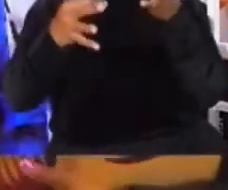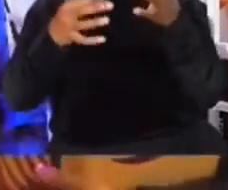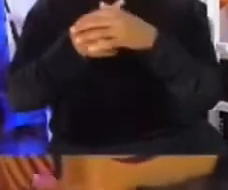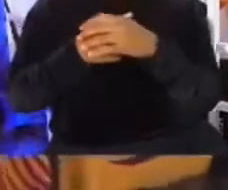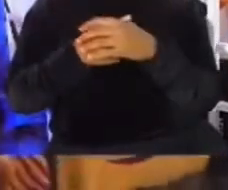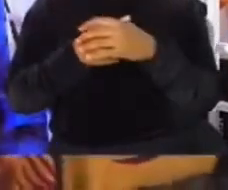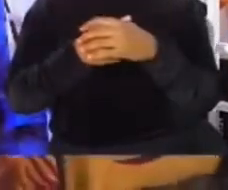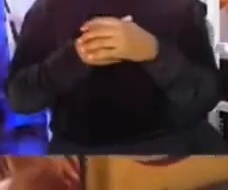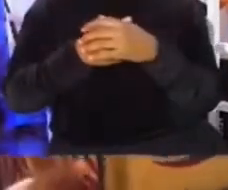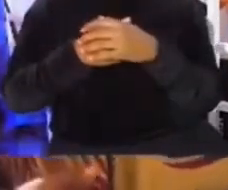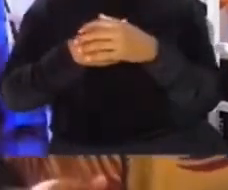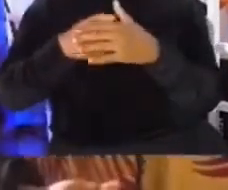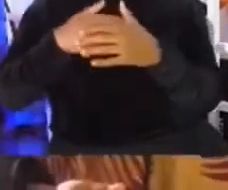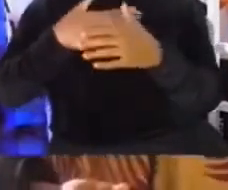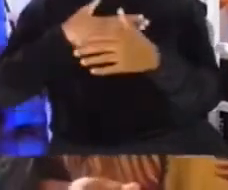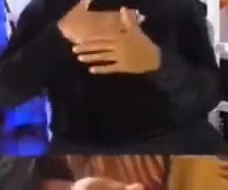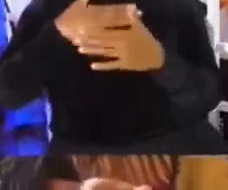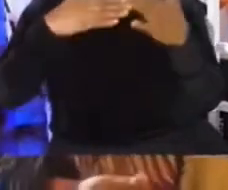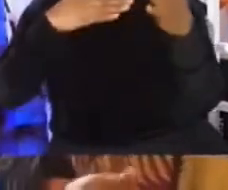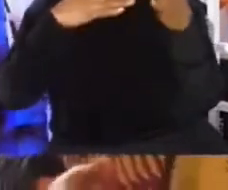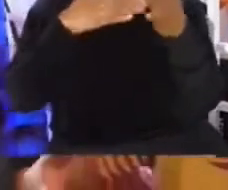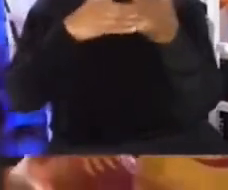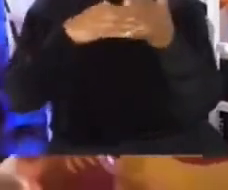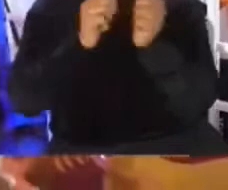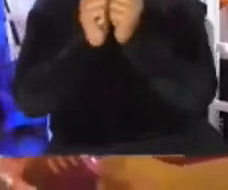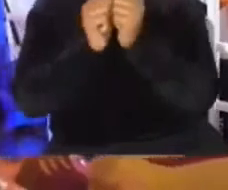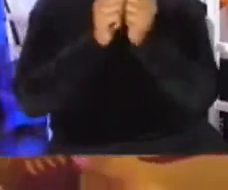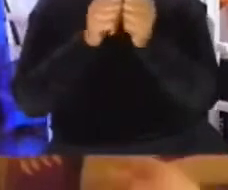Dugatoni inenere ya hamwa na aduare ya ganu.